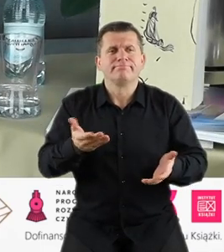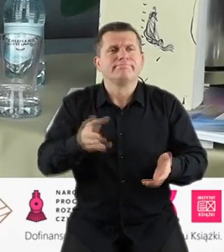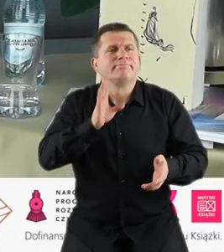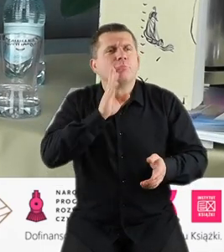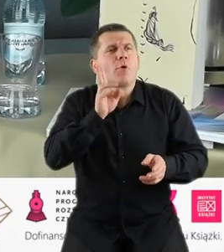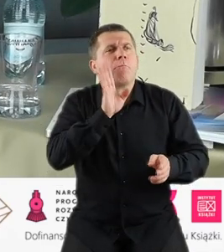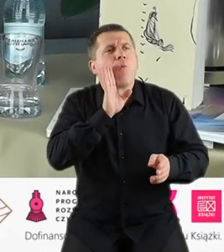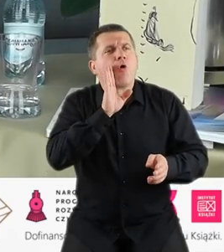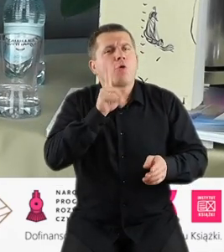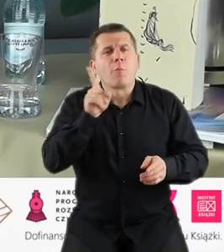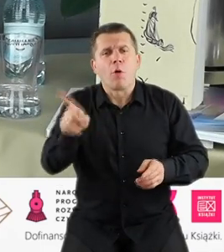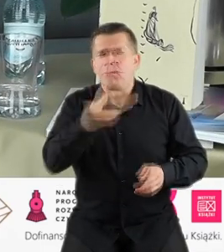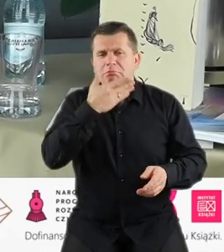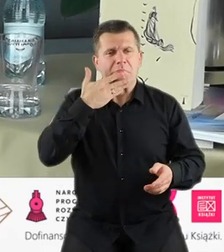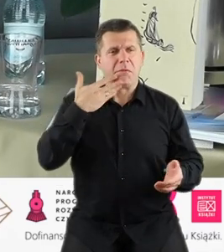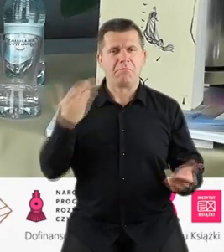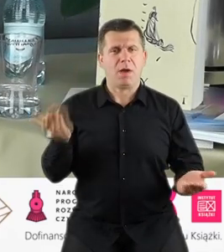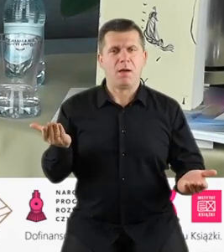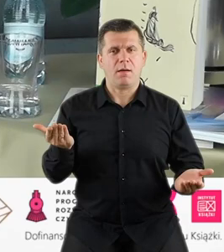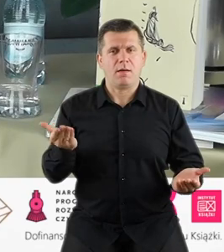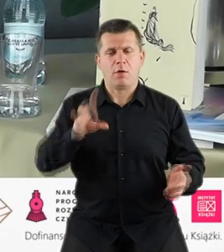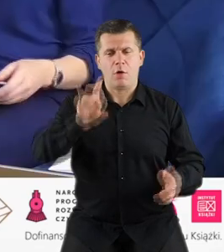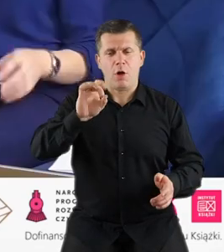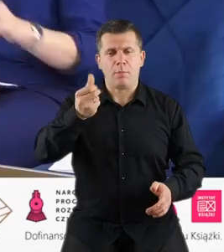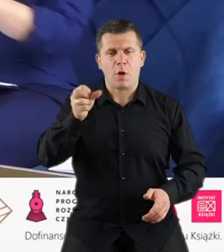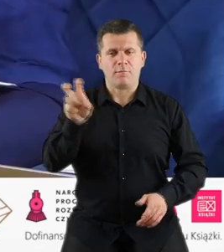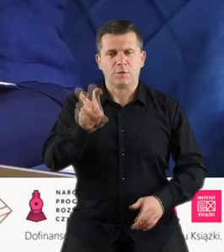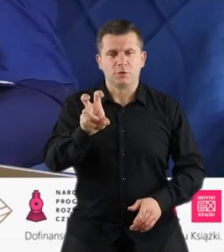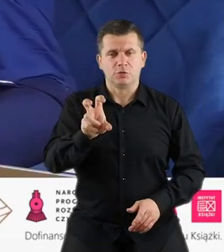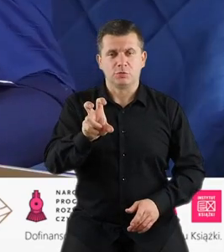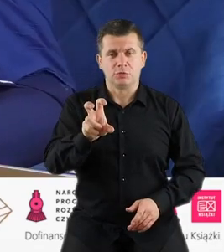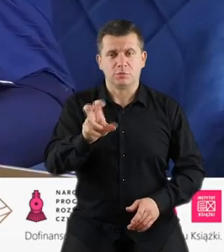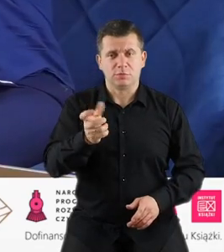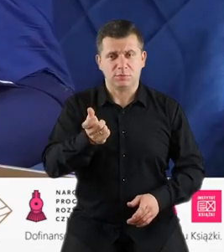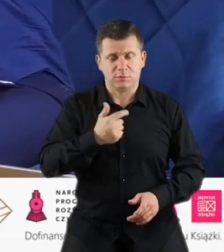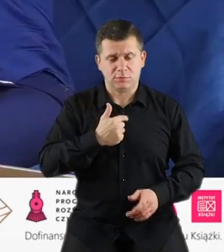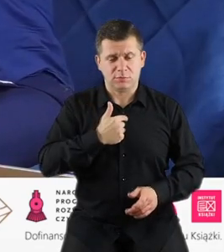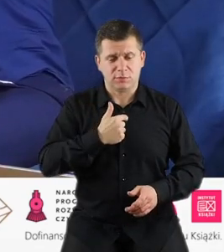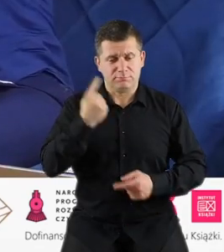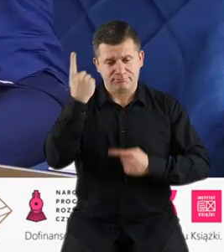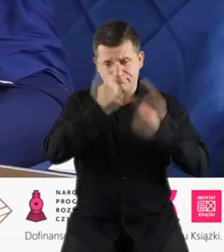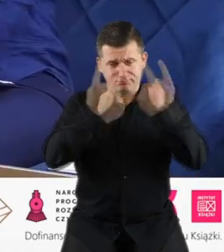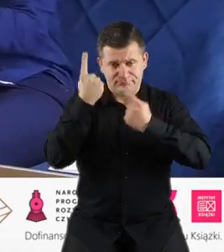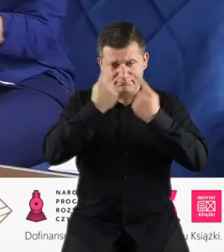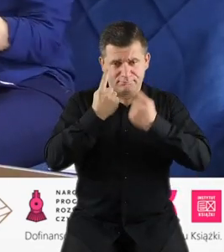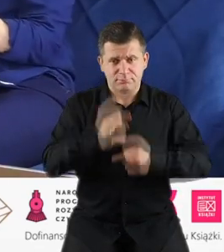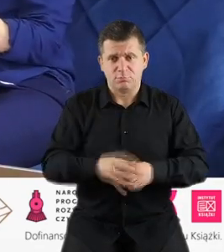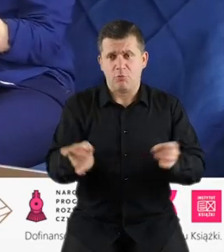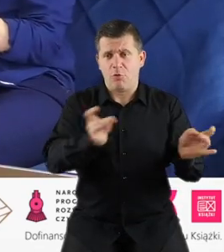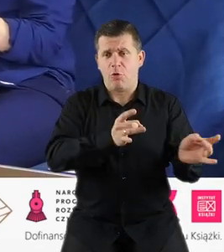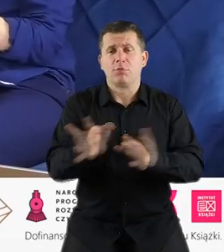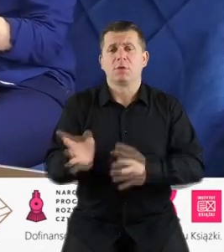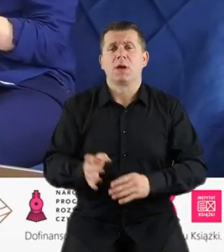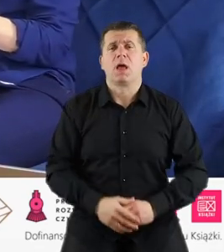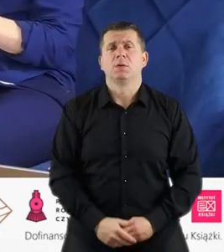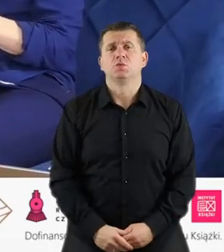jak on. On jest naprawdę, no... Jeżeli mówimy o Gombrowiczu, to mi się jakoś tak nasuwa od